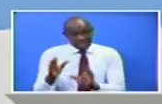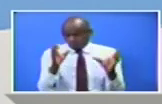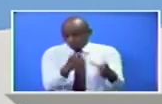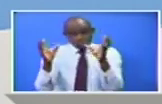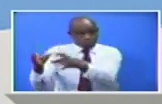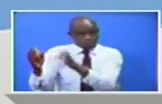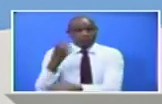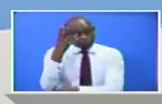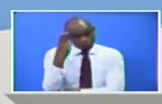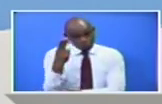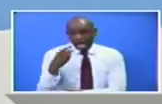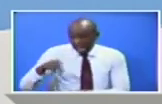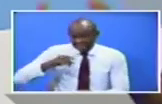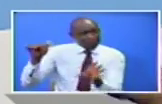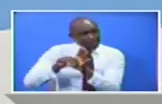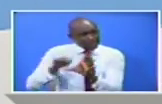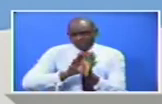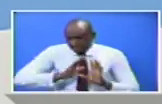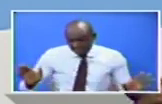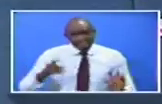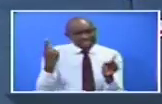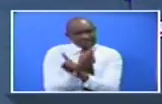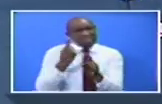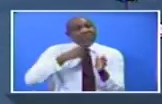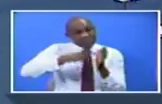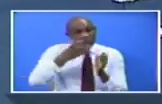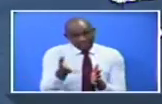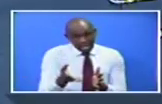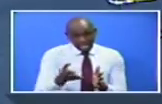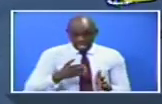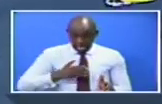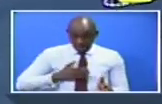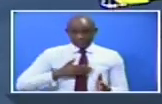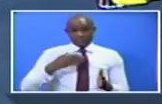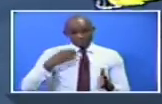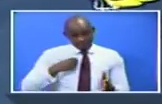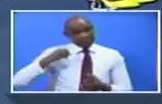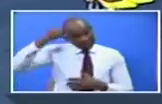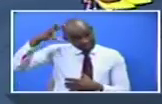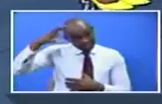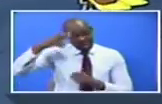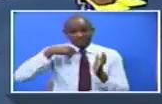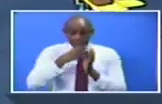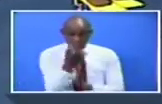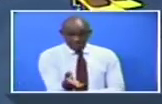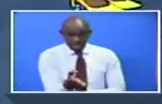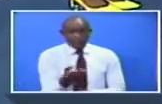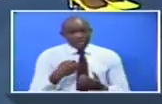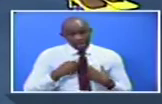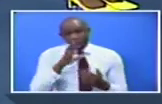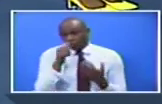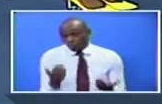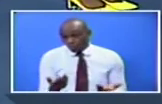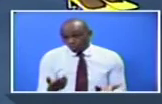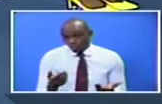yetu ni kuenda kufanya recruitment kwa kiwanda, kila kiwanda. Kama kwetu ni kile kiwanda cha umeme ambayo iko chini ya uongozi